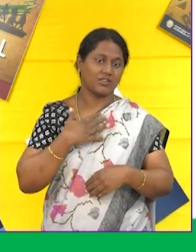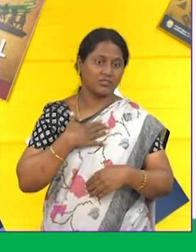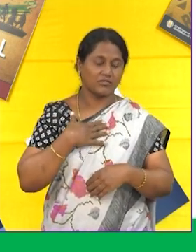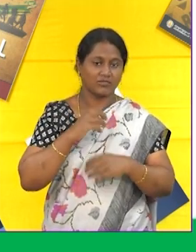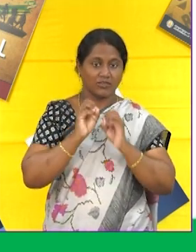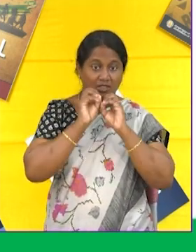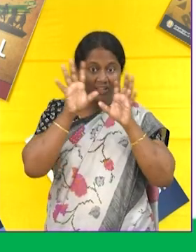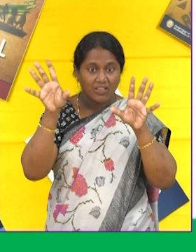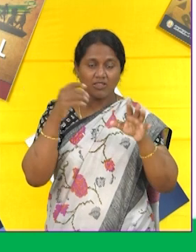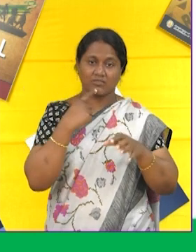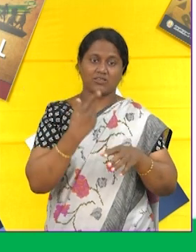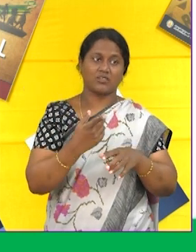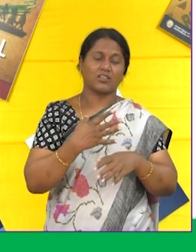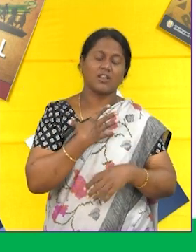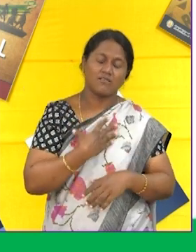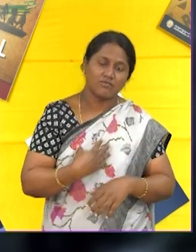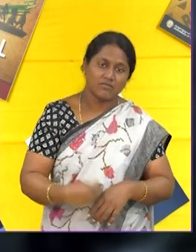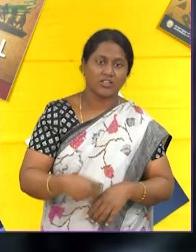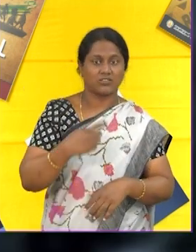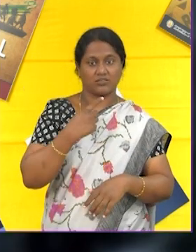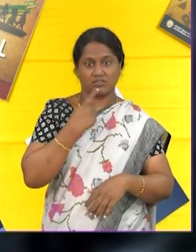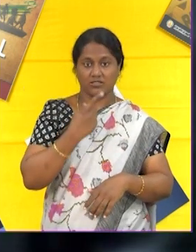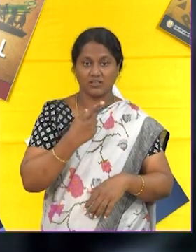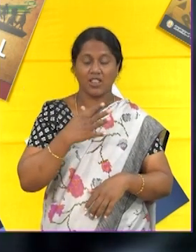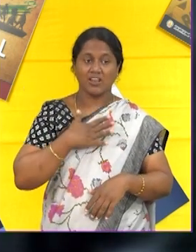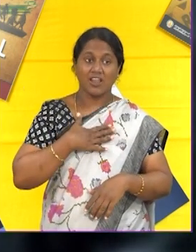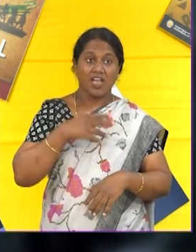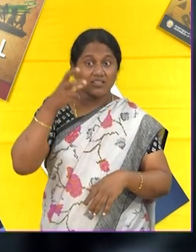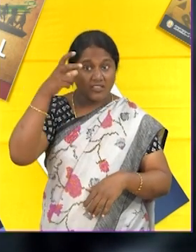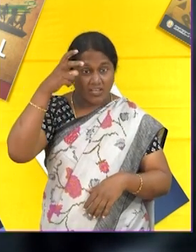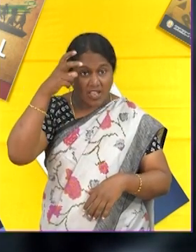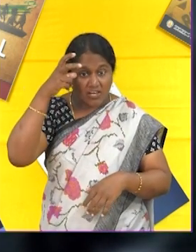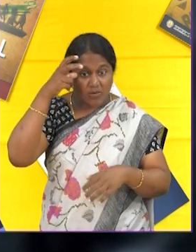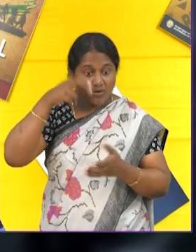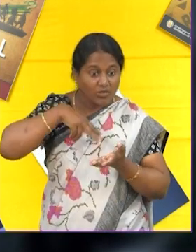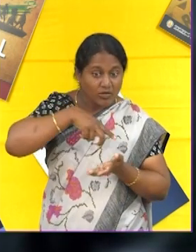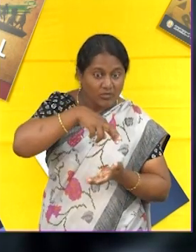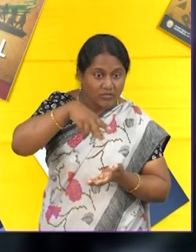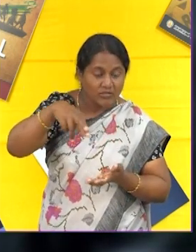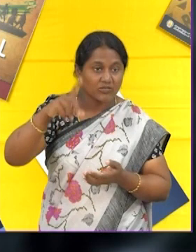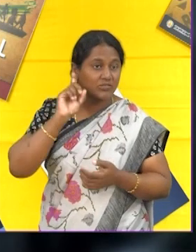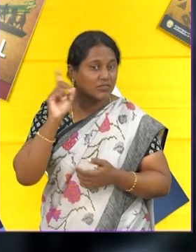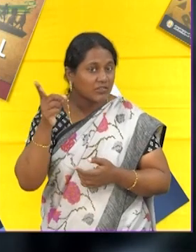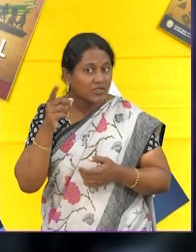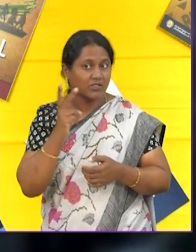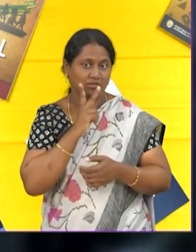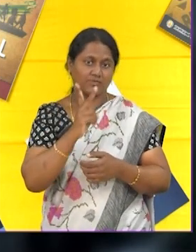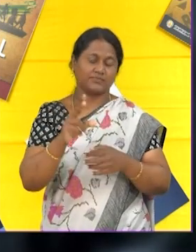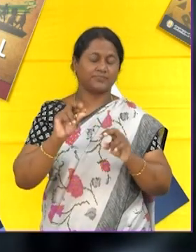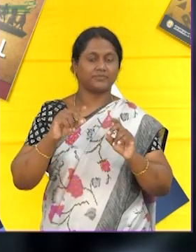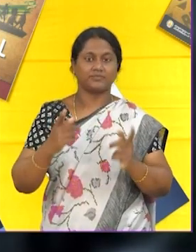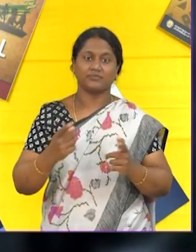ஐ எவர் பெய்ட் எனி அட்டென்ஷன் டு த ஃபுட் ஸ்டெப்ஸ். அதனால தான் சொல்கிறேன், நான் அந்த ஃபுட் ஸ்டெப்ஸுக்கு, அந்த கோஸ்டோட ஃபுட் ஸ்டெப்ஸ்க்கு நான் கவனம்